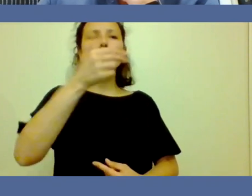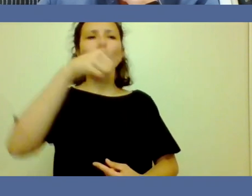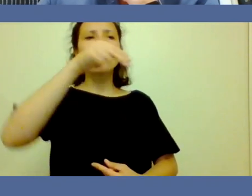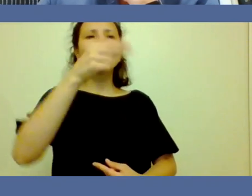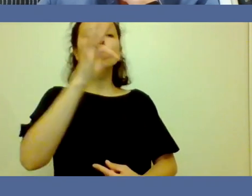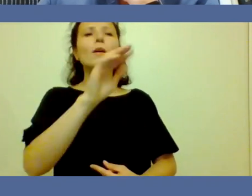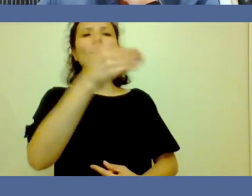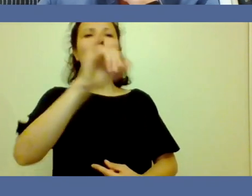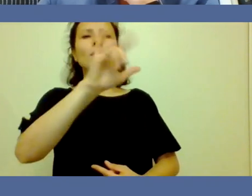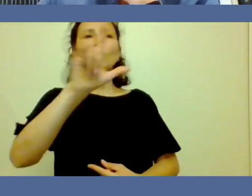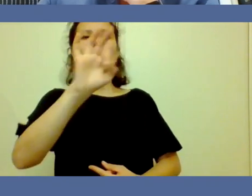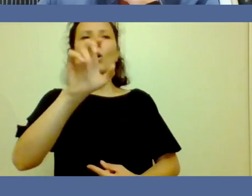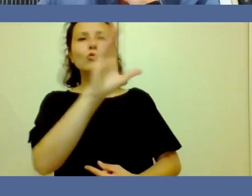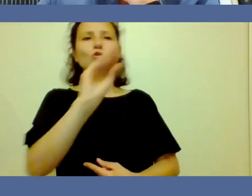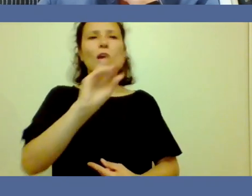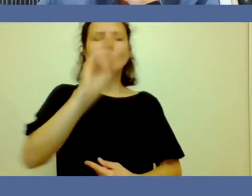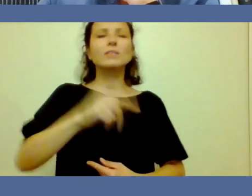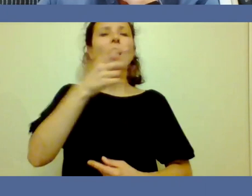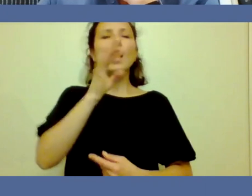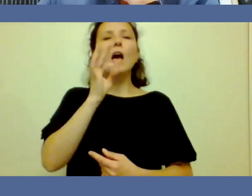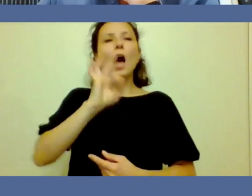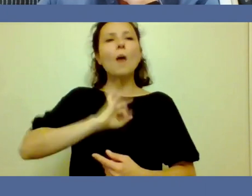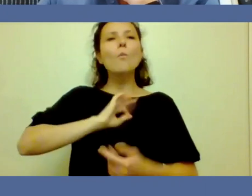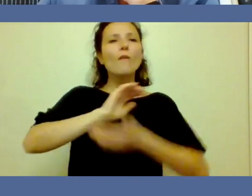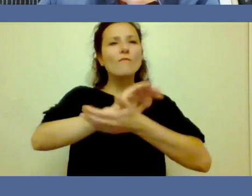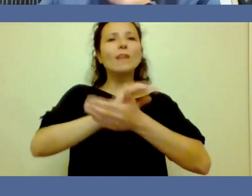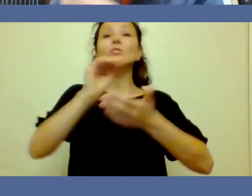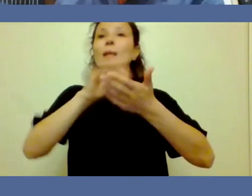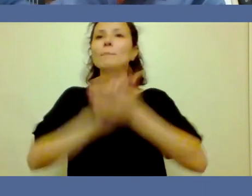zapisał to na okładce pochłaniacza dokładnie.